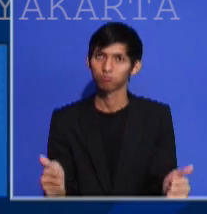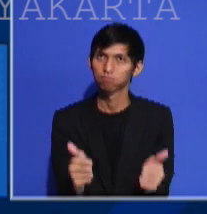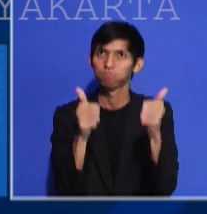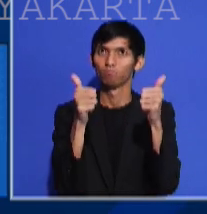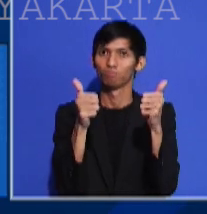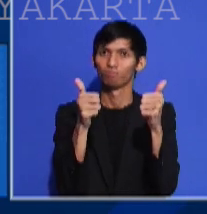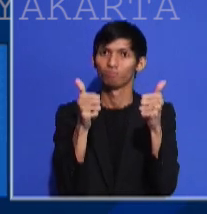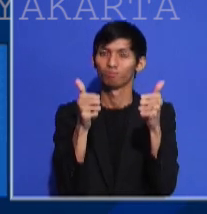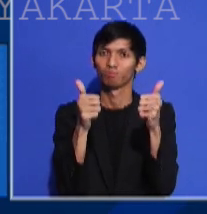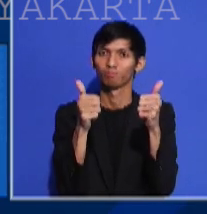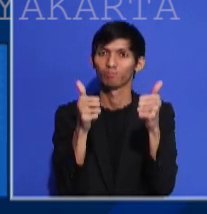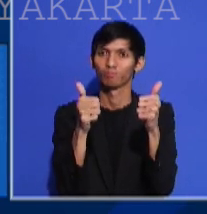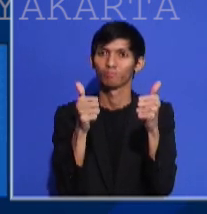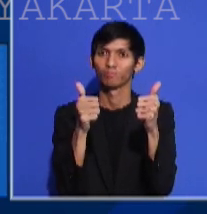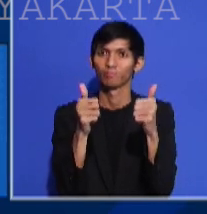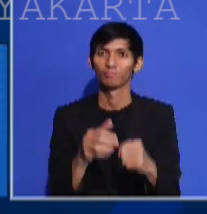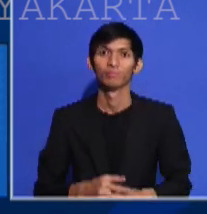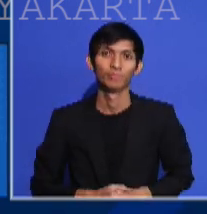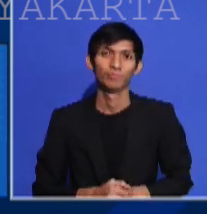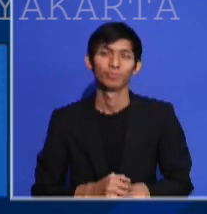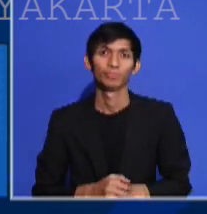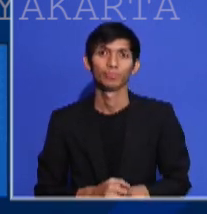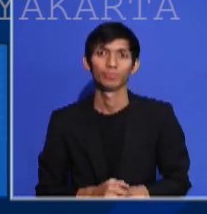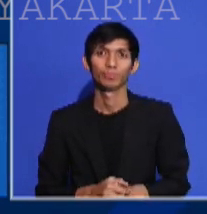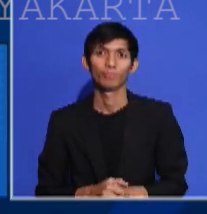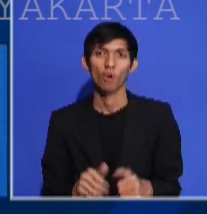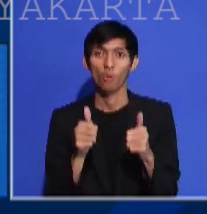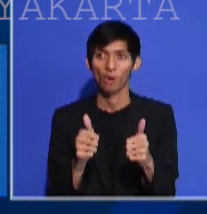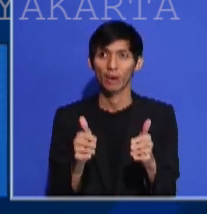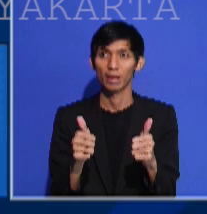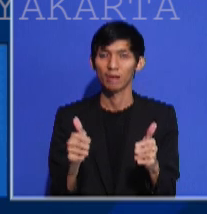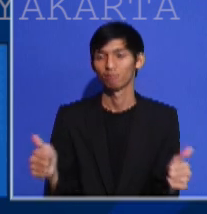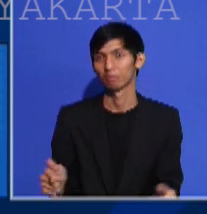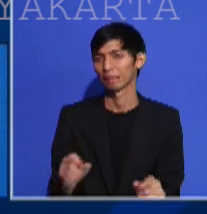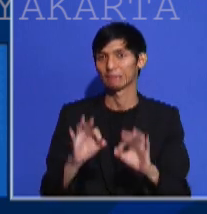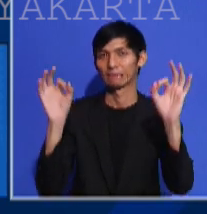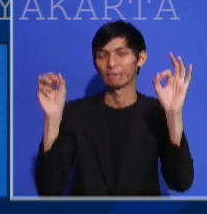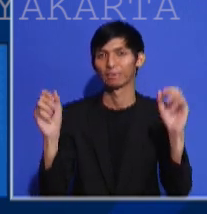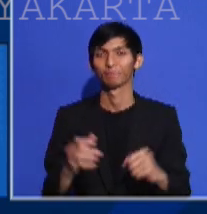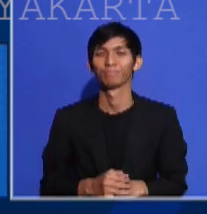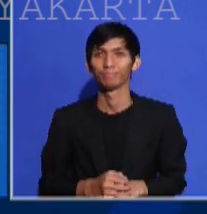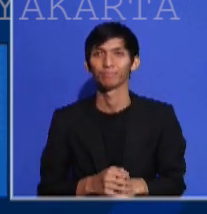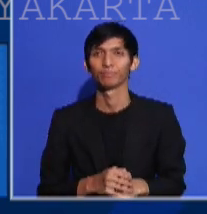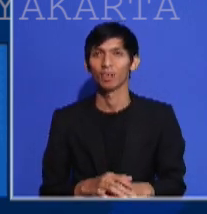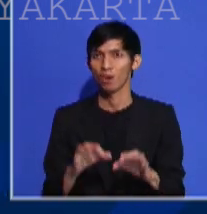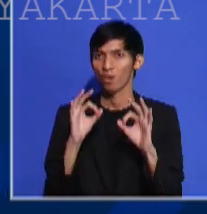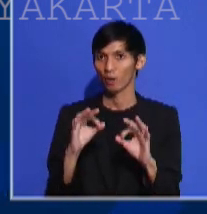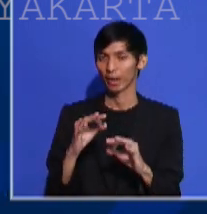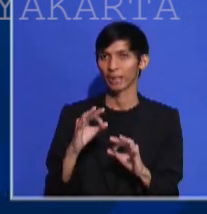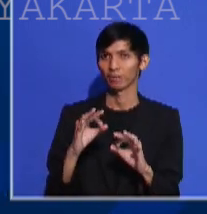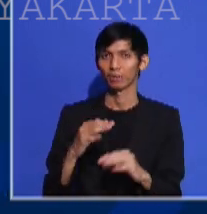dan bisa berprestasi baik ke depan Baik terima